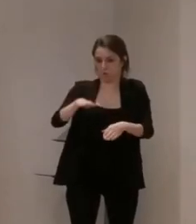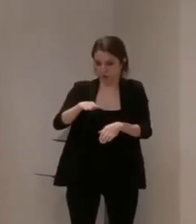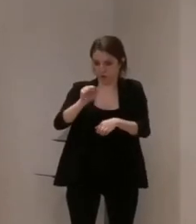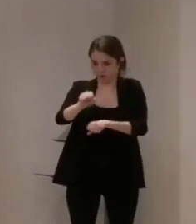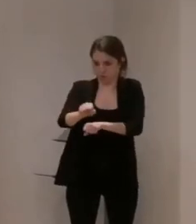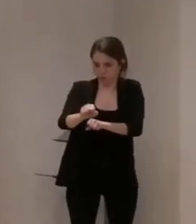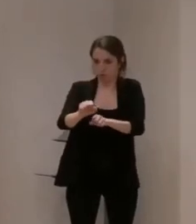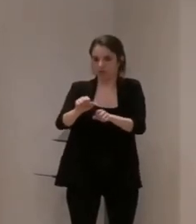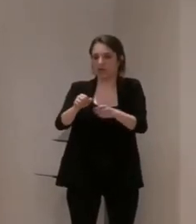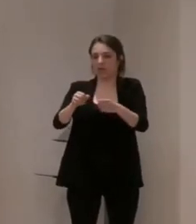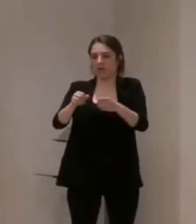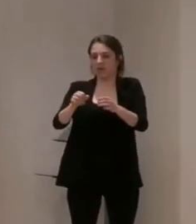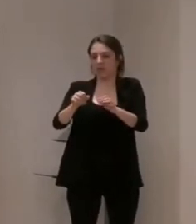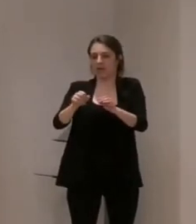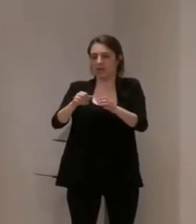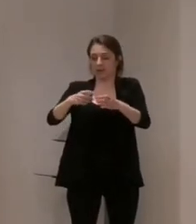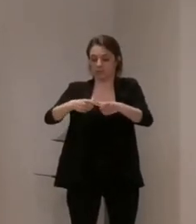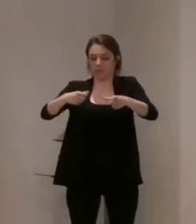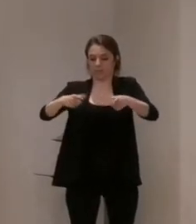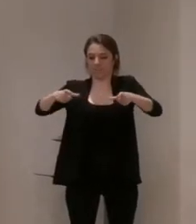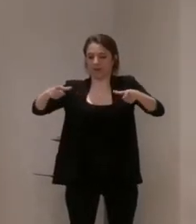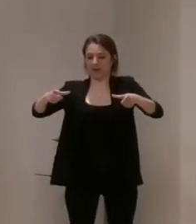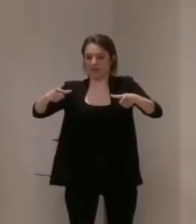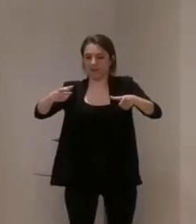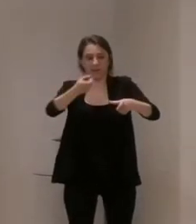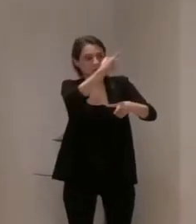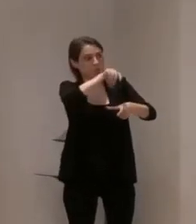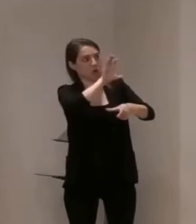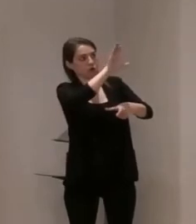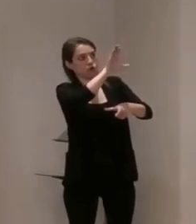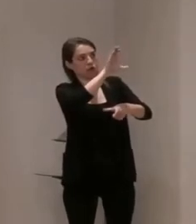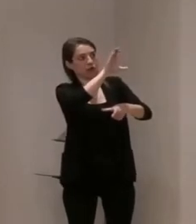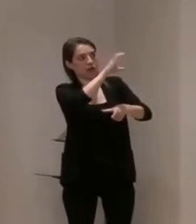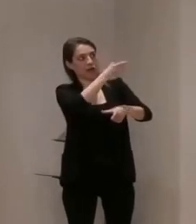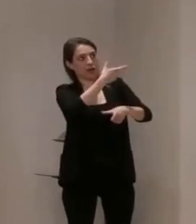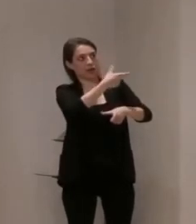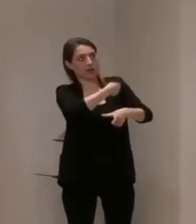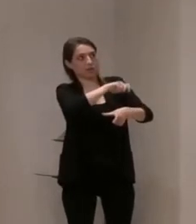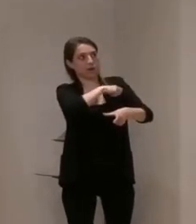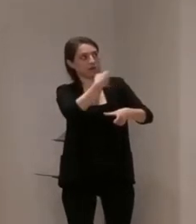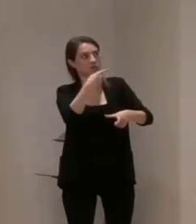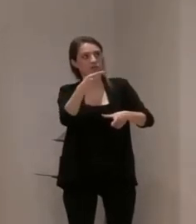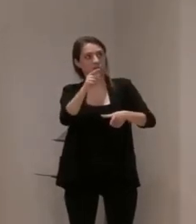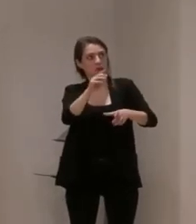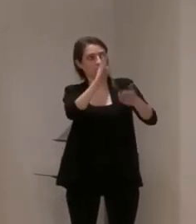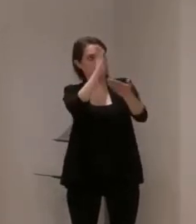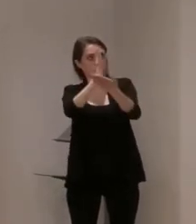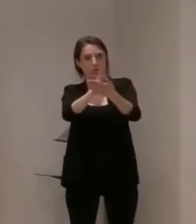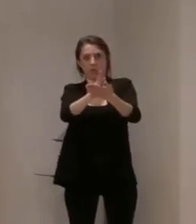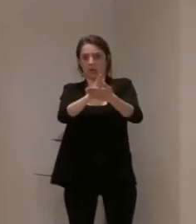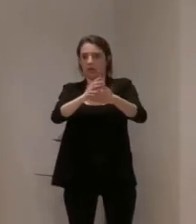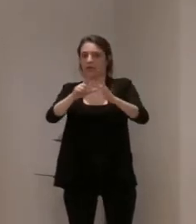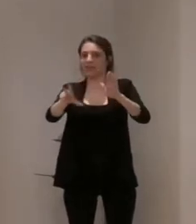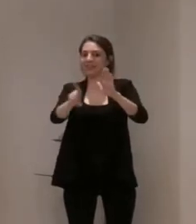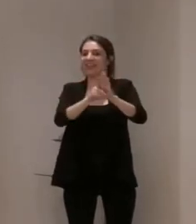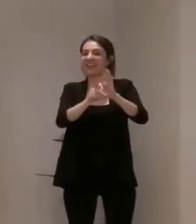es van fortint, etc. En aquell moment, l'Estat fa una llei d'excepció, agafa el delicte de rebel·lió,